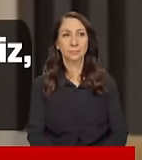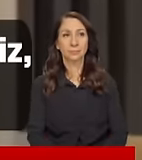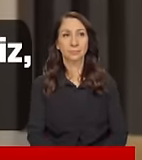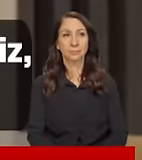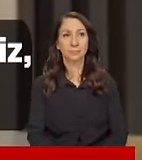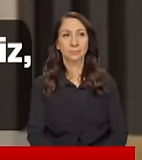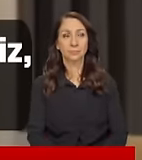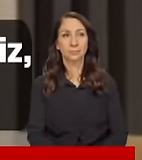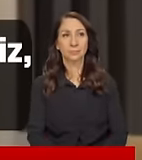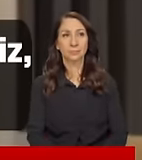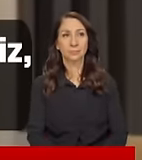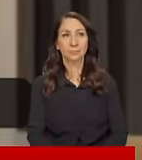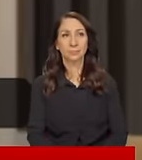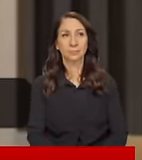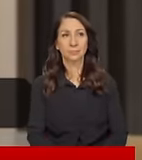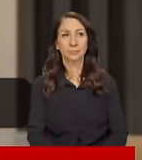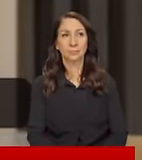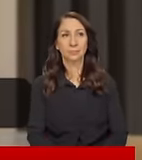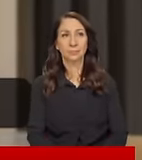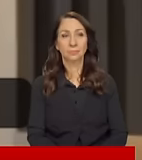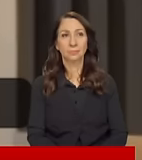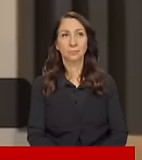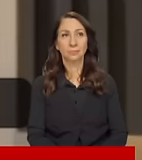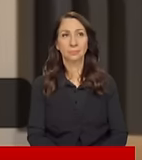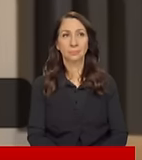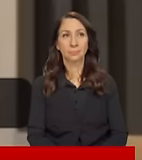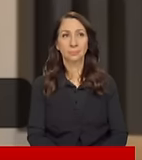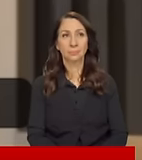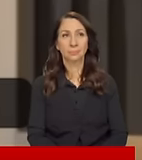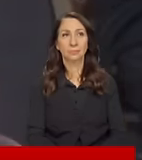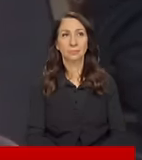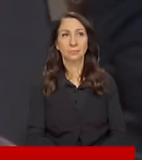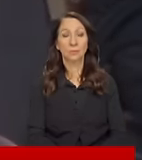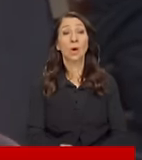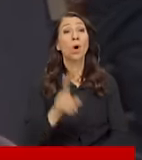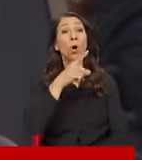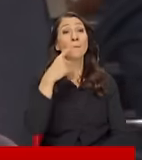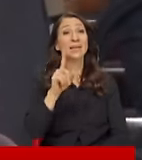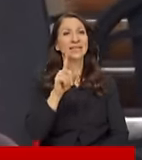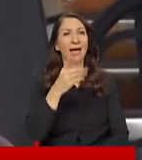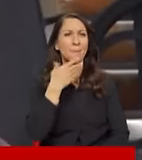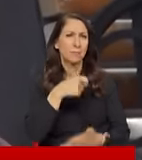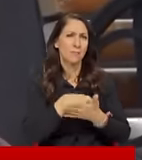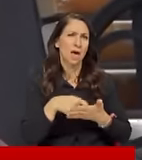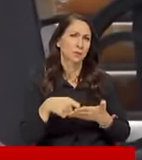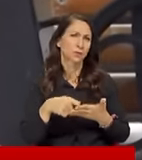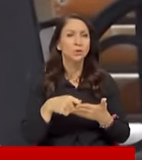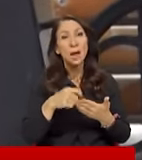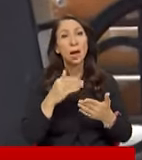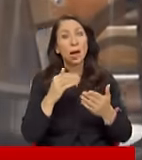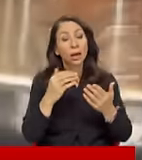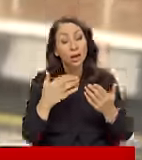mu satarız, başka bir şey mi alıp satarız? 10 bin lira gelir getirecek de ikinci ek bir iş. 10 bin liralık emekli aylığıyla